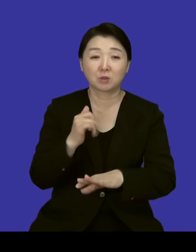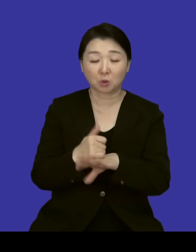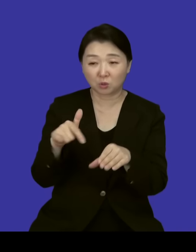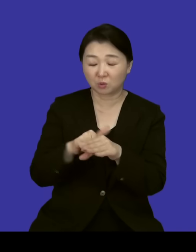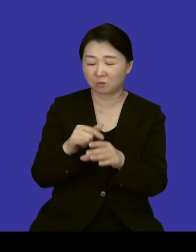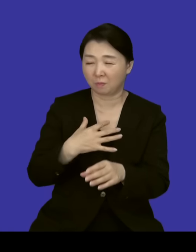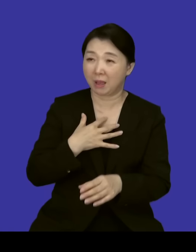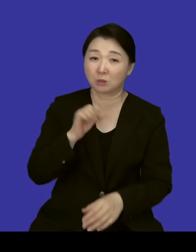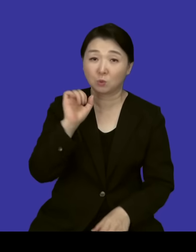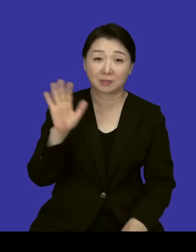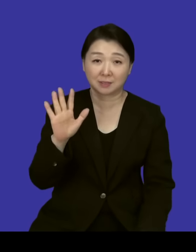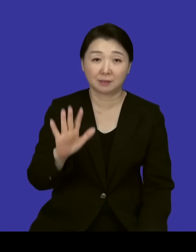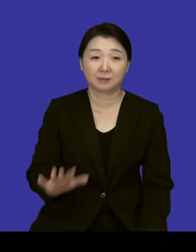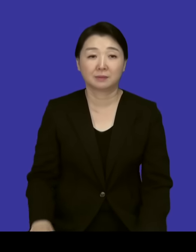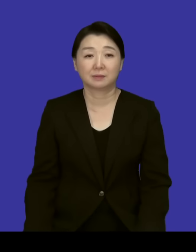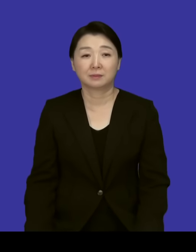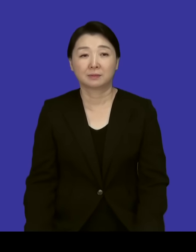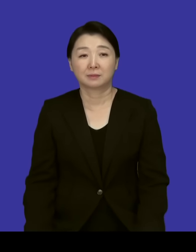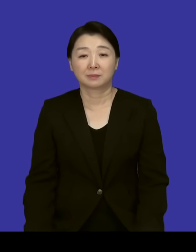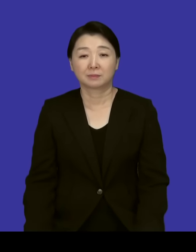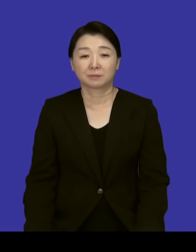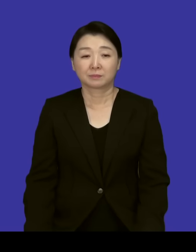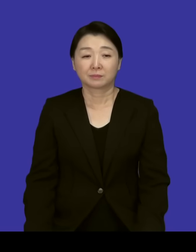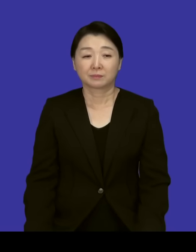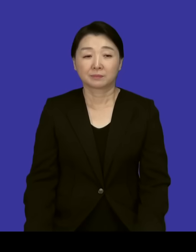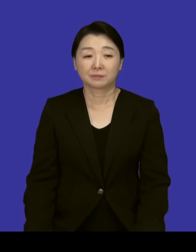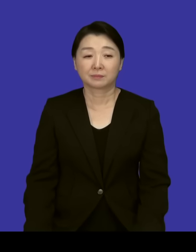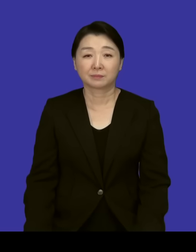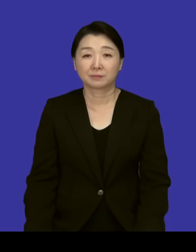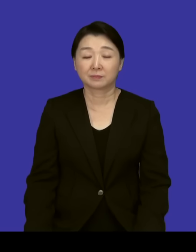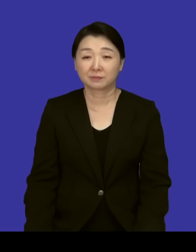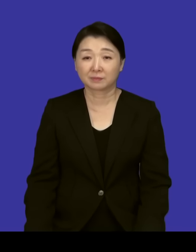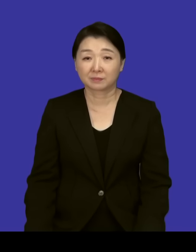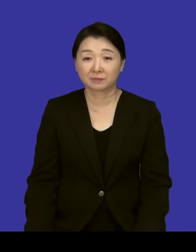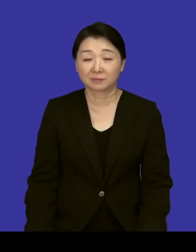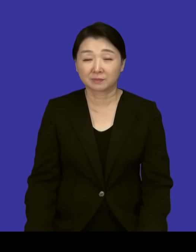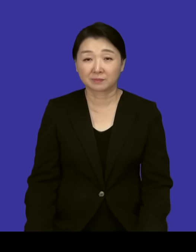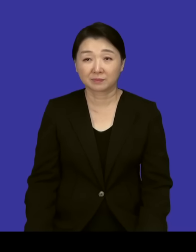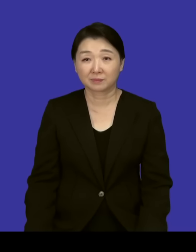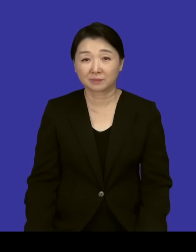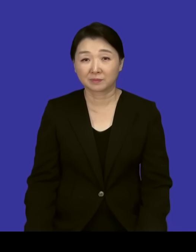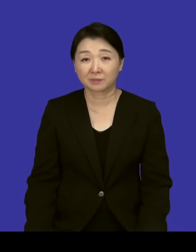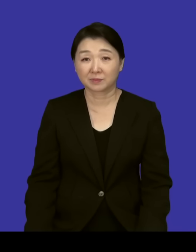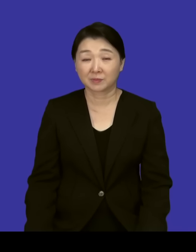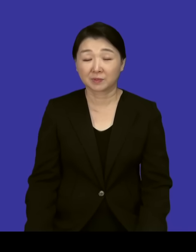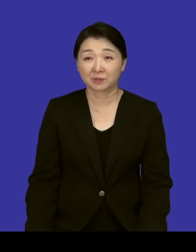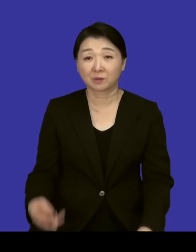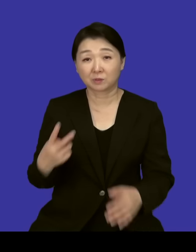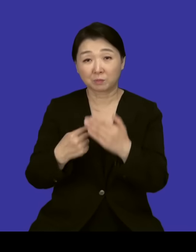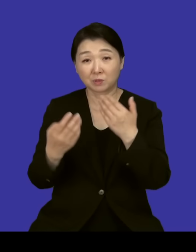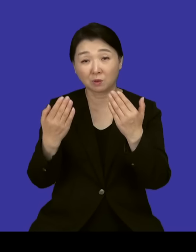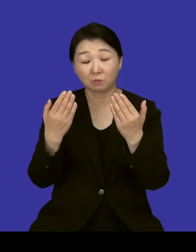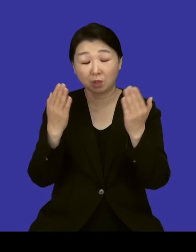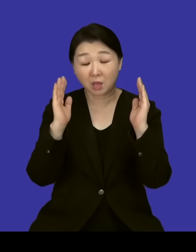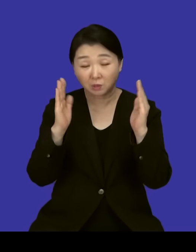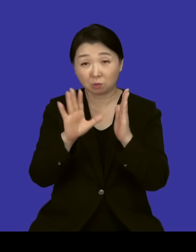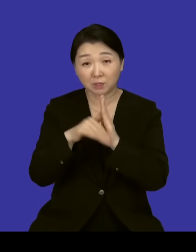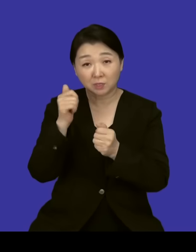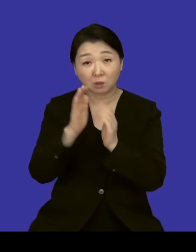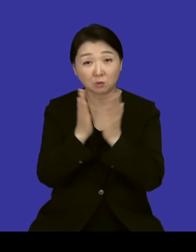뭐 그랬었었죠. 예. 예, 근데 그랬다. 예. 거기서 미션 스크린 보통 성경에 대한 공부도 하죠. 성경에. 예. 그때